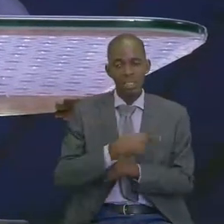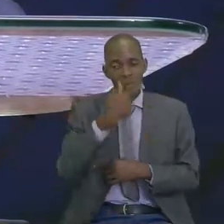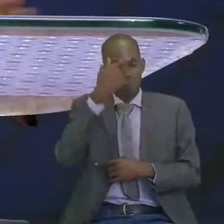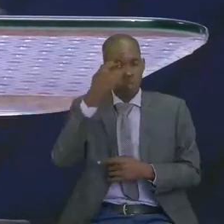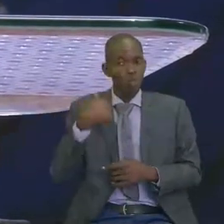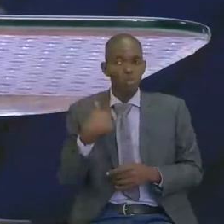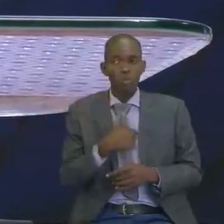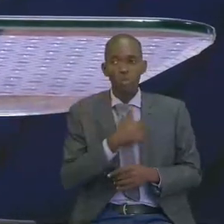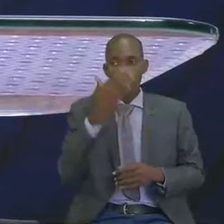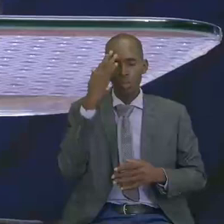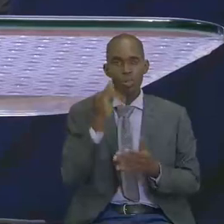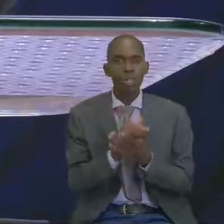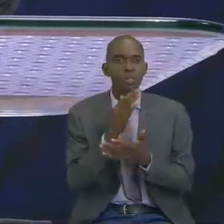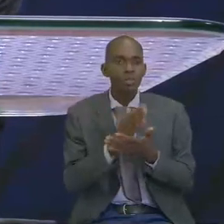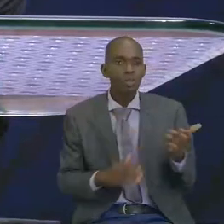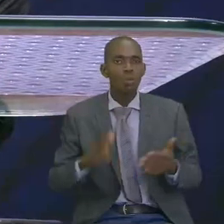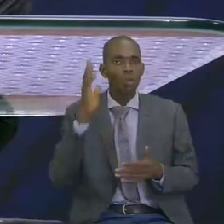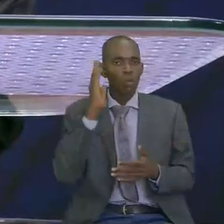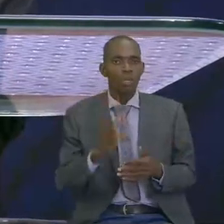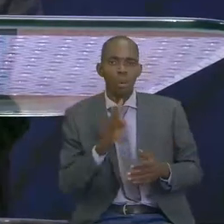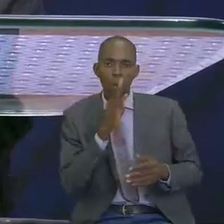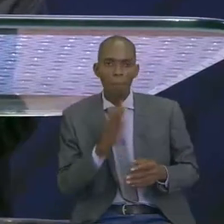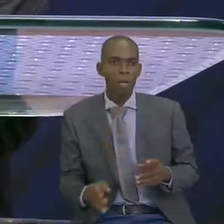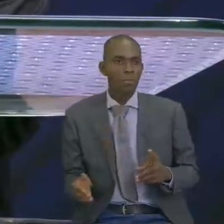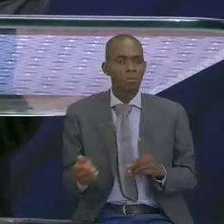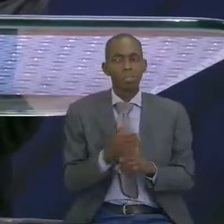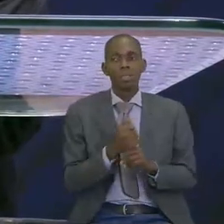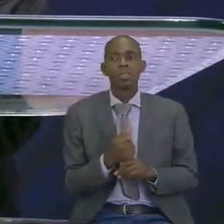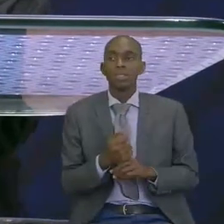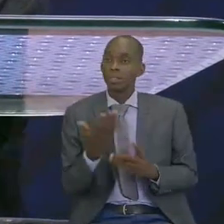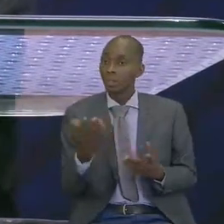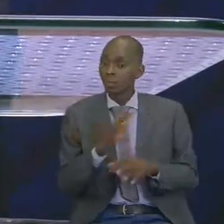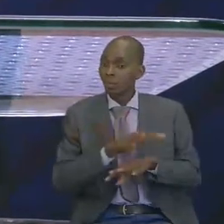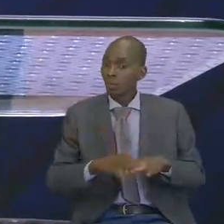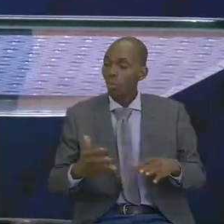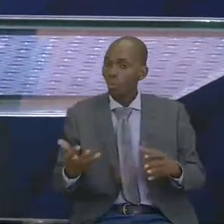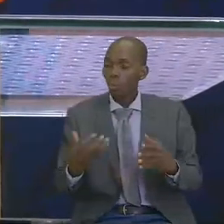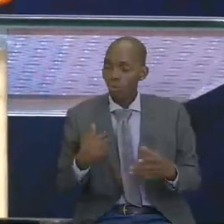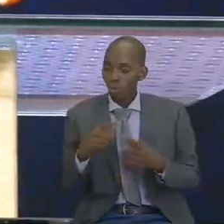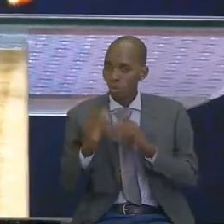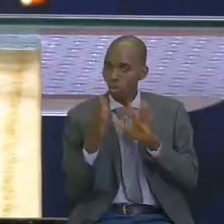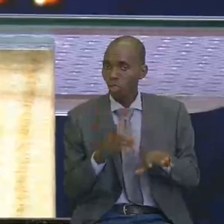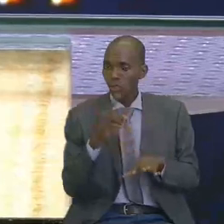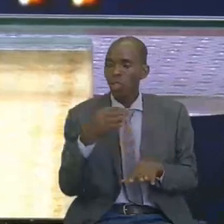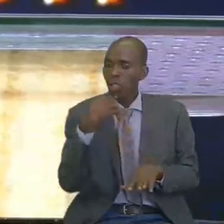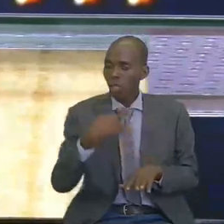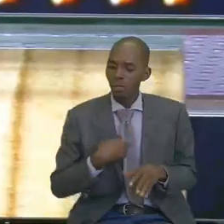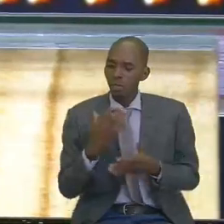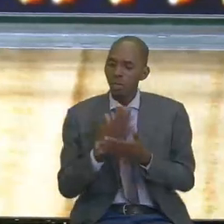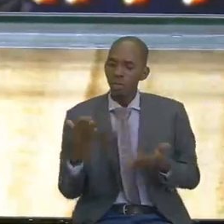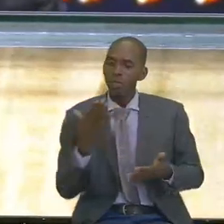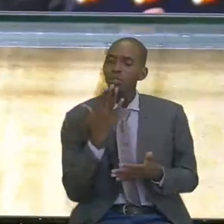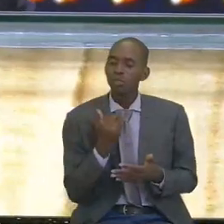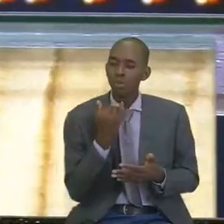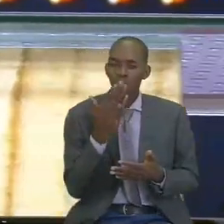la foi, mais que si tu veux que je t'entende, dis-moi ce que je veux entendre. Dis-moi des choses du présent. On dit non, non, non,